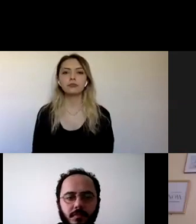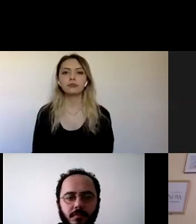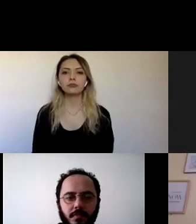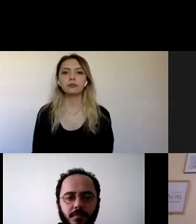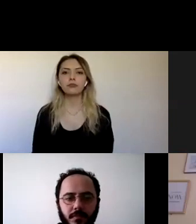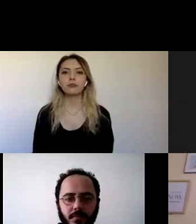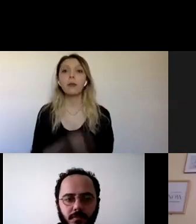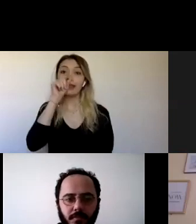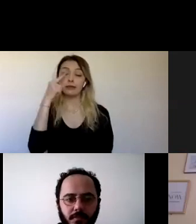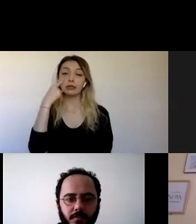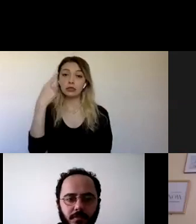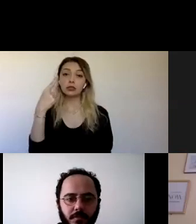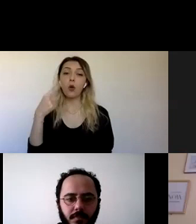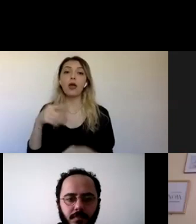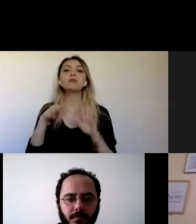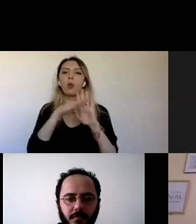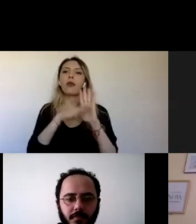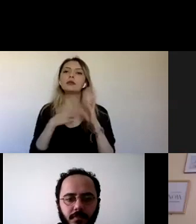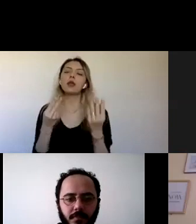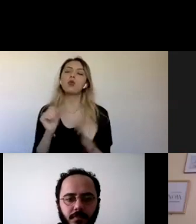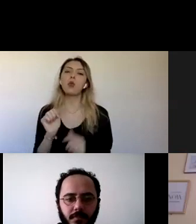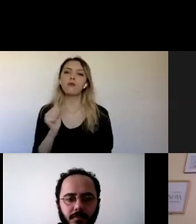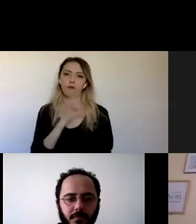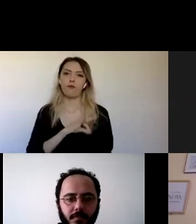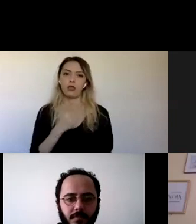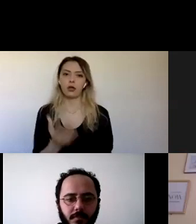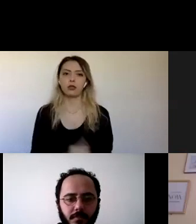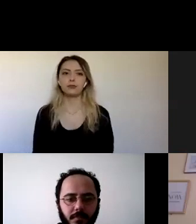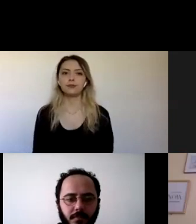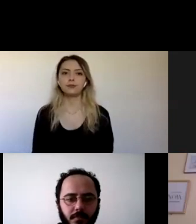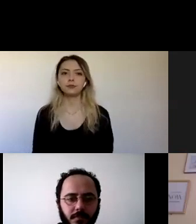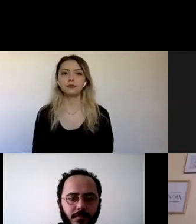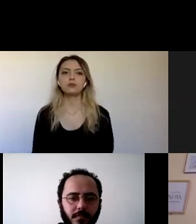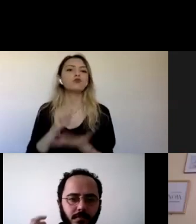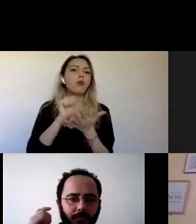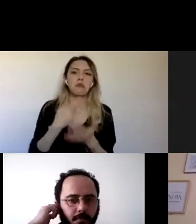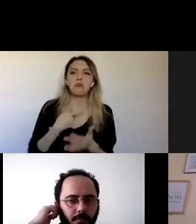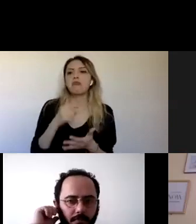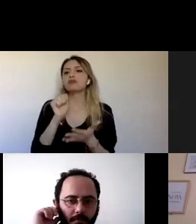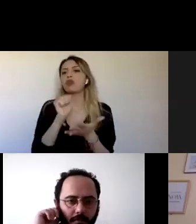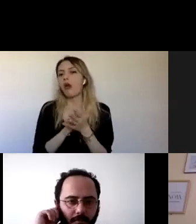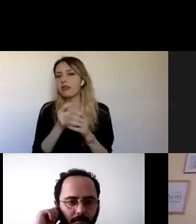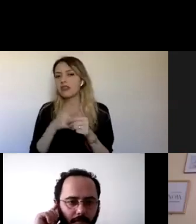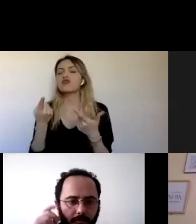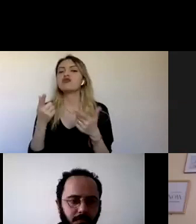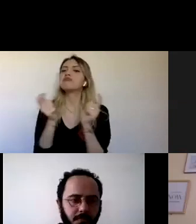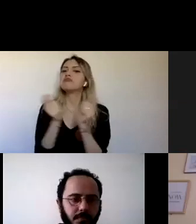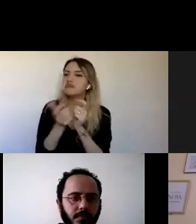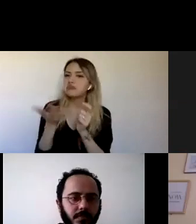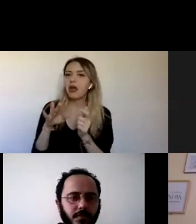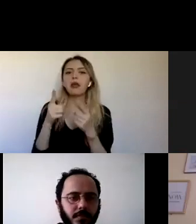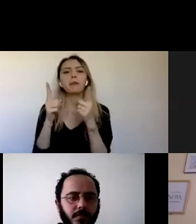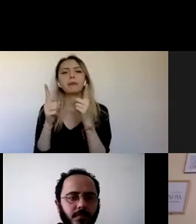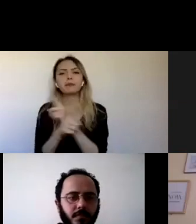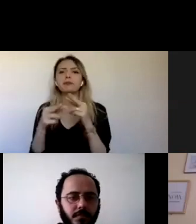işe yarar bir şey. Benim bir takım farklı farklı listelerim var. İşte gazetecilerden oluşan, akademisyenlerden oluşan, sivil toplum kuruluşlarından oluşan. Çok basit